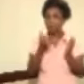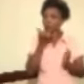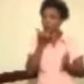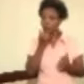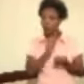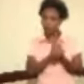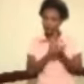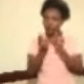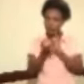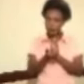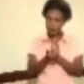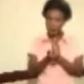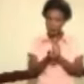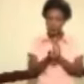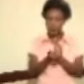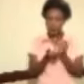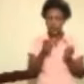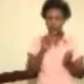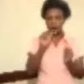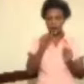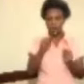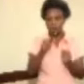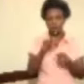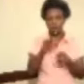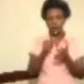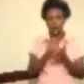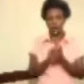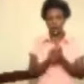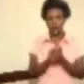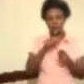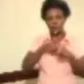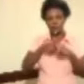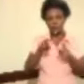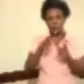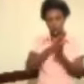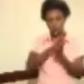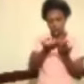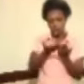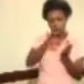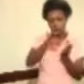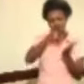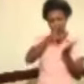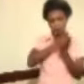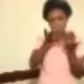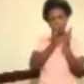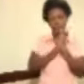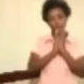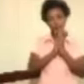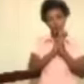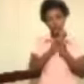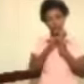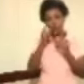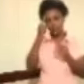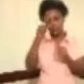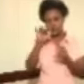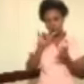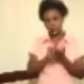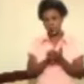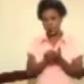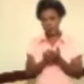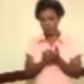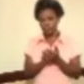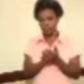il y a un bagage qui n'est pas bon dans la Constitution, on est capable d'amender. Mais tant que la Constitution existe, il faut faire effort pour respecter. J'aimerais relancer sur